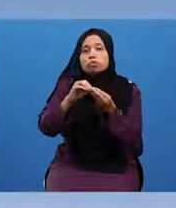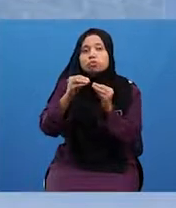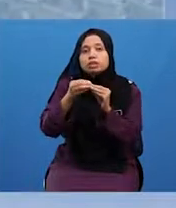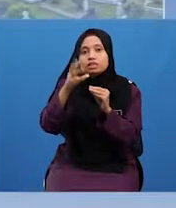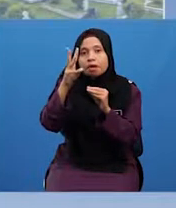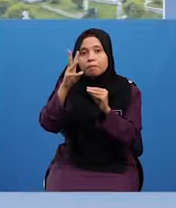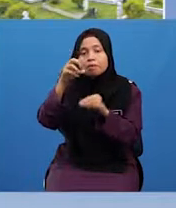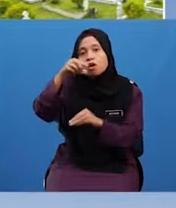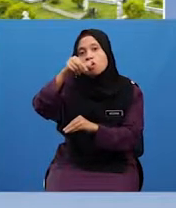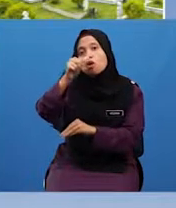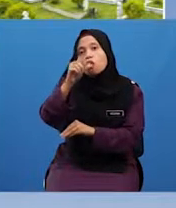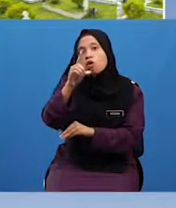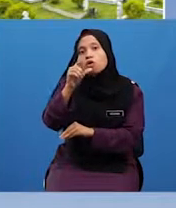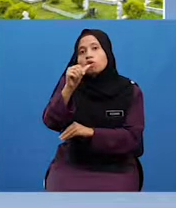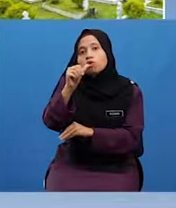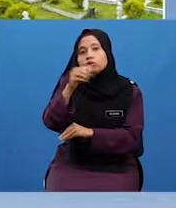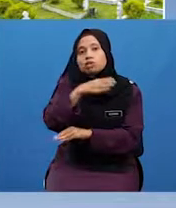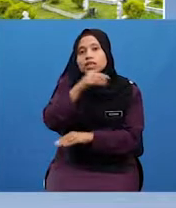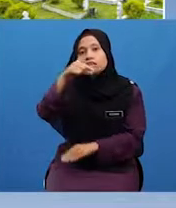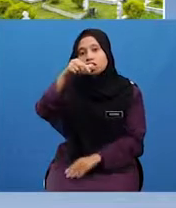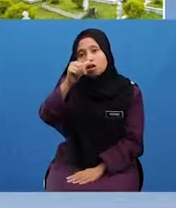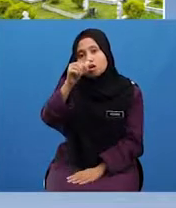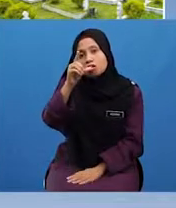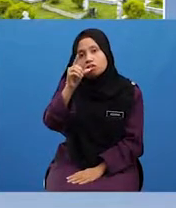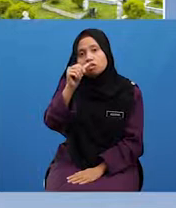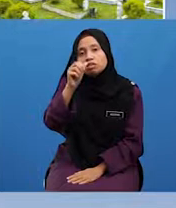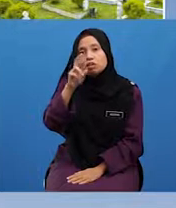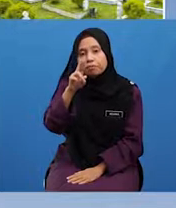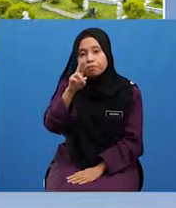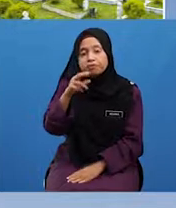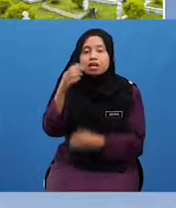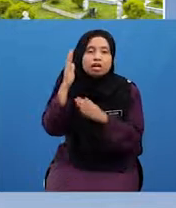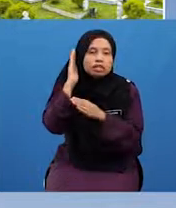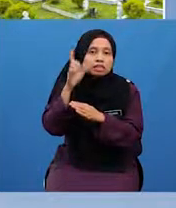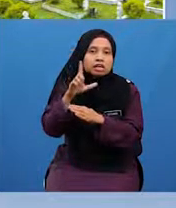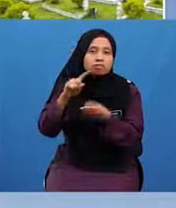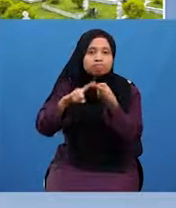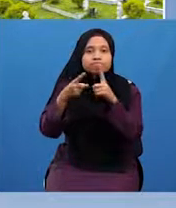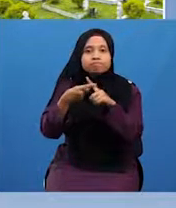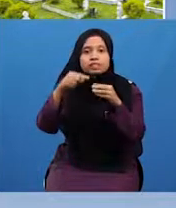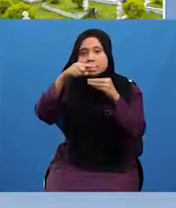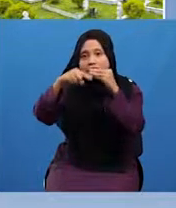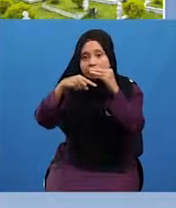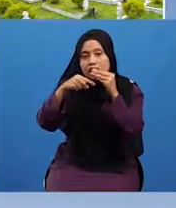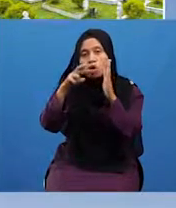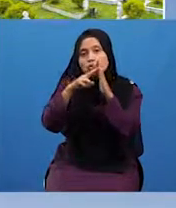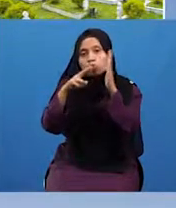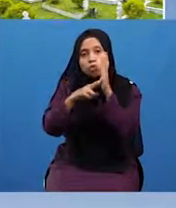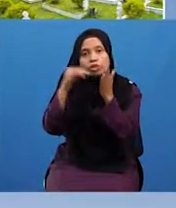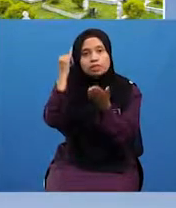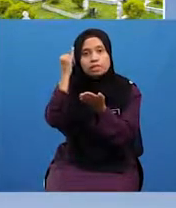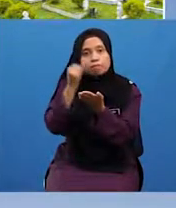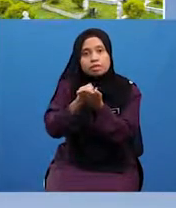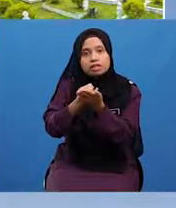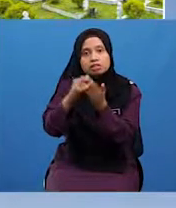Keenam, qada dan qadar. Dengarlah kawan-kawan tentang rukun